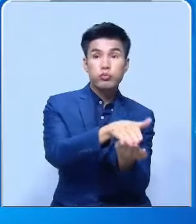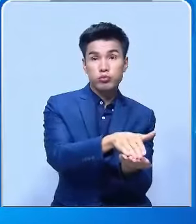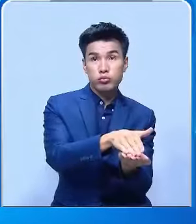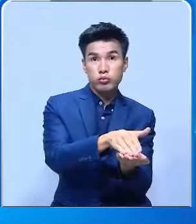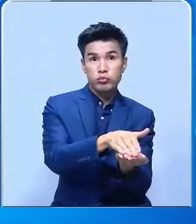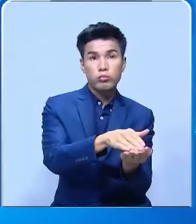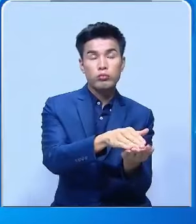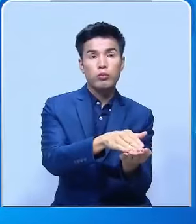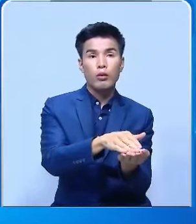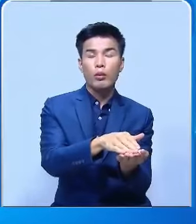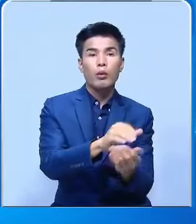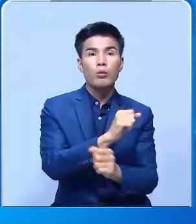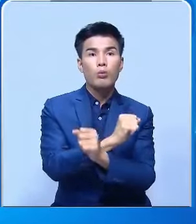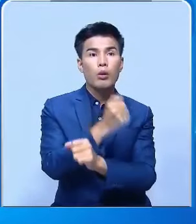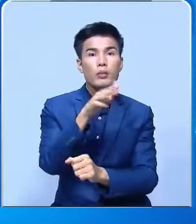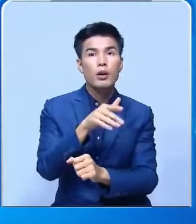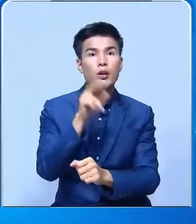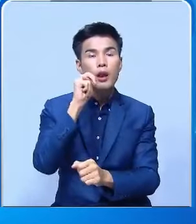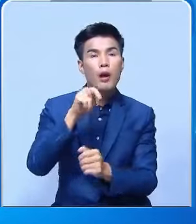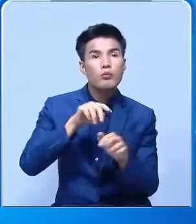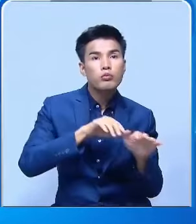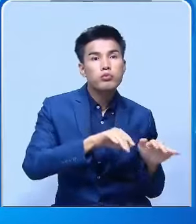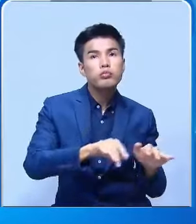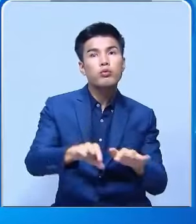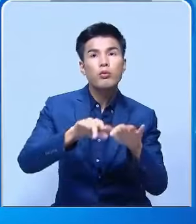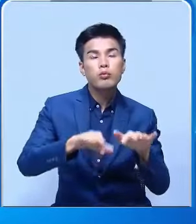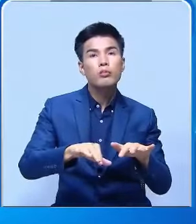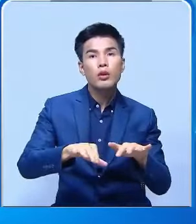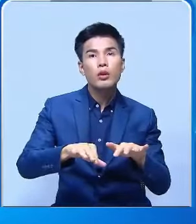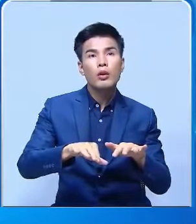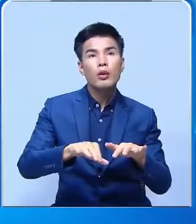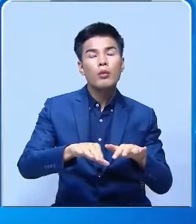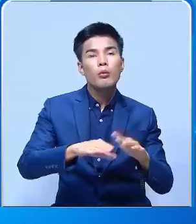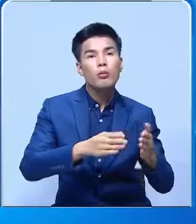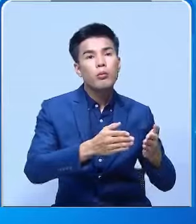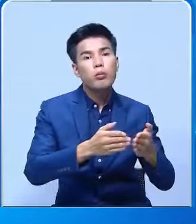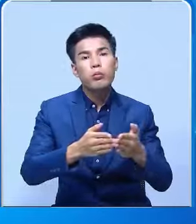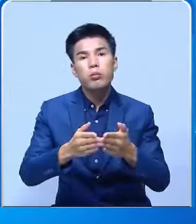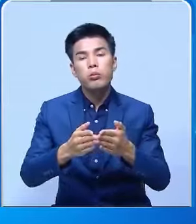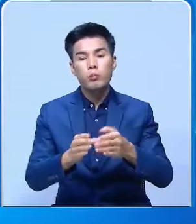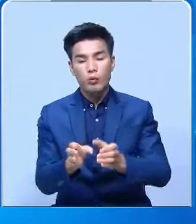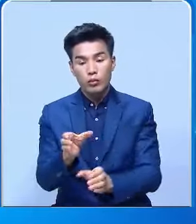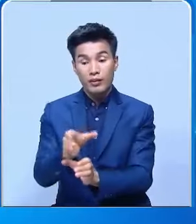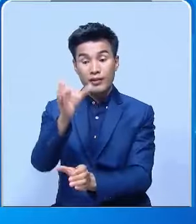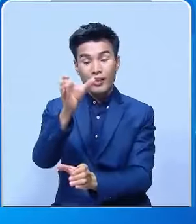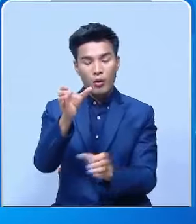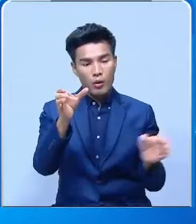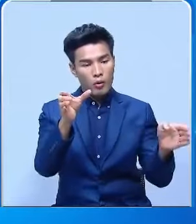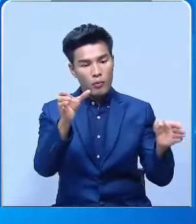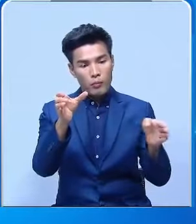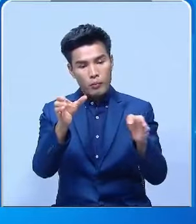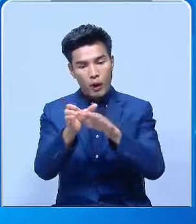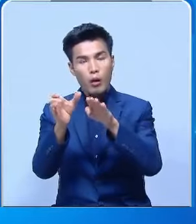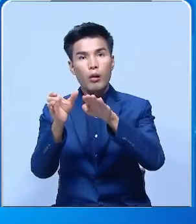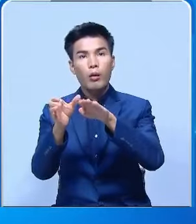ไม่อยู่เนาะมันก็เลยน้ำก็พัดเข้าประทับกับตอม่อสะพานค่ะทีนี้มันก็พลิกเลยค่ะ